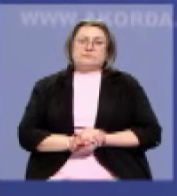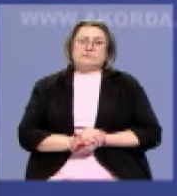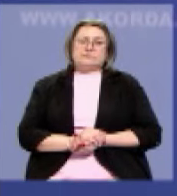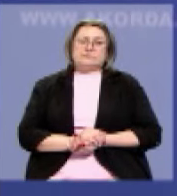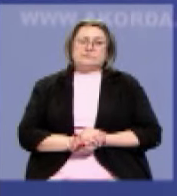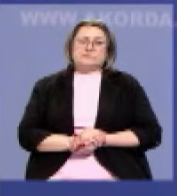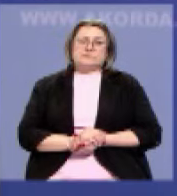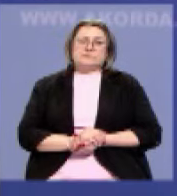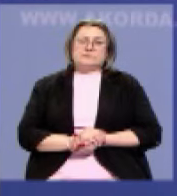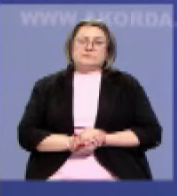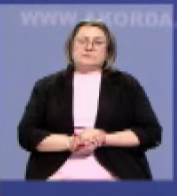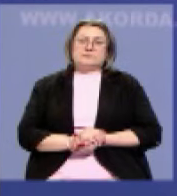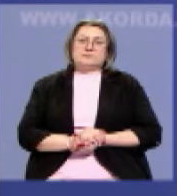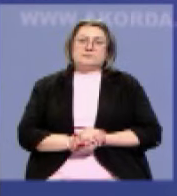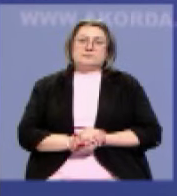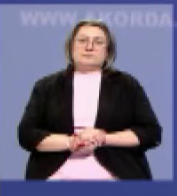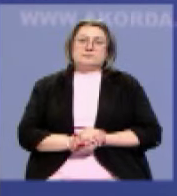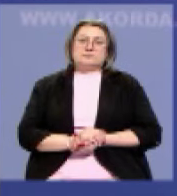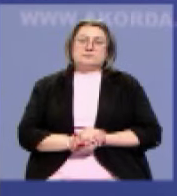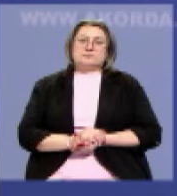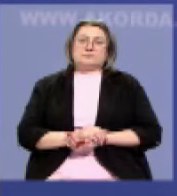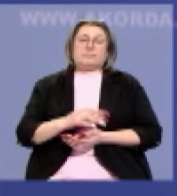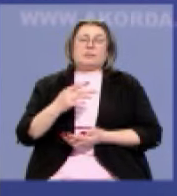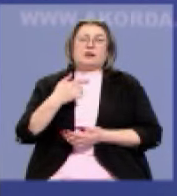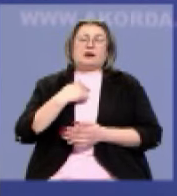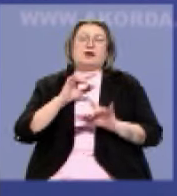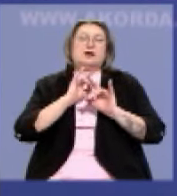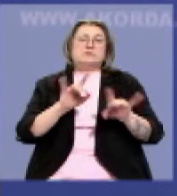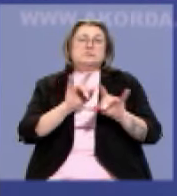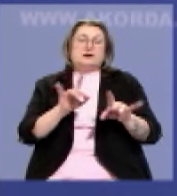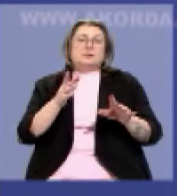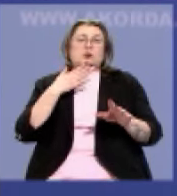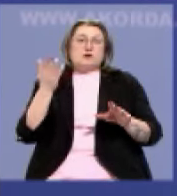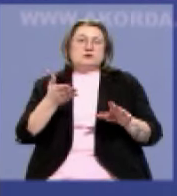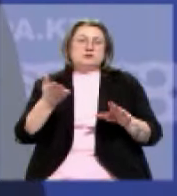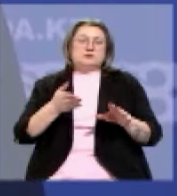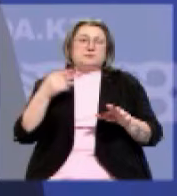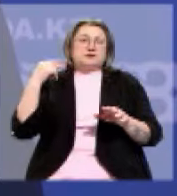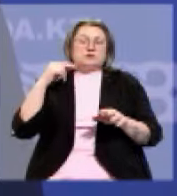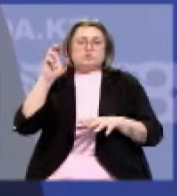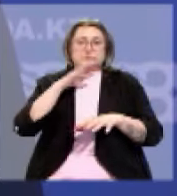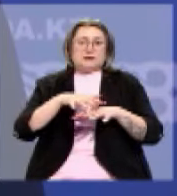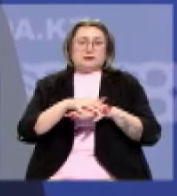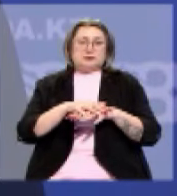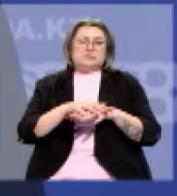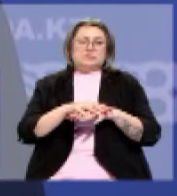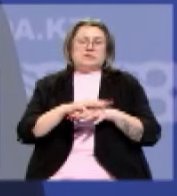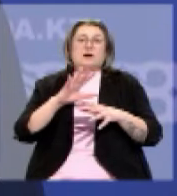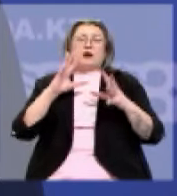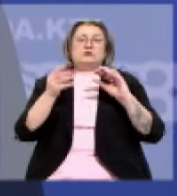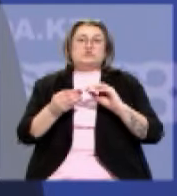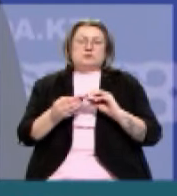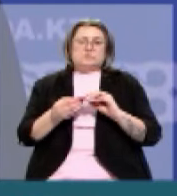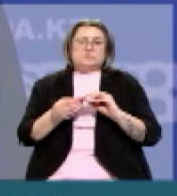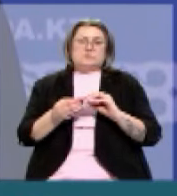жылдың қорытындысы бойынша Қостанай облысының әлеуметтік экономикалық даму туралы баяндама жасадым. Және де президенттің